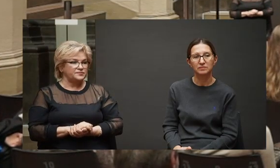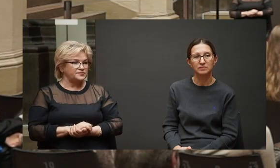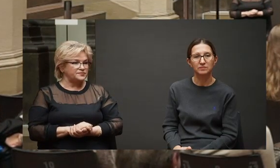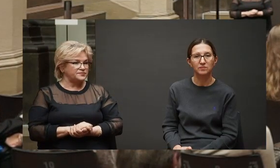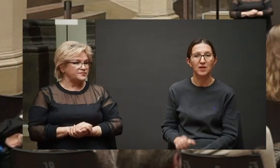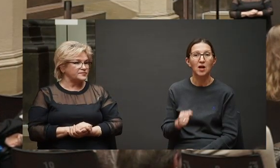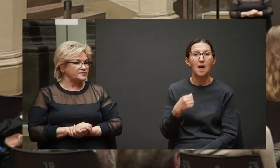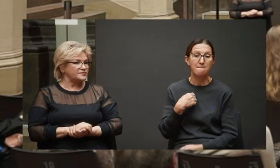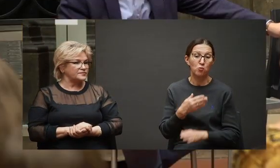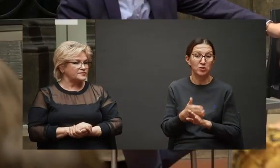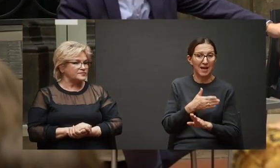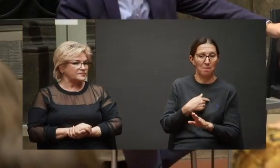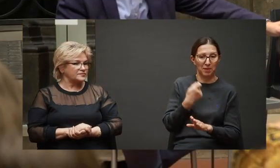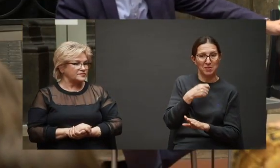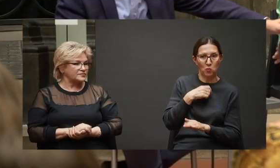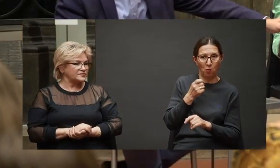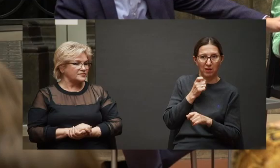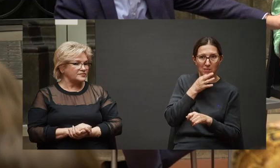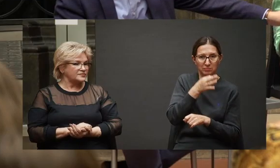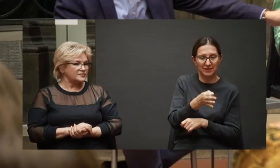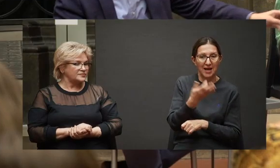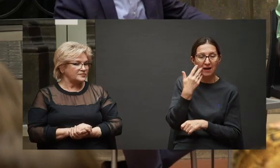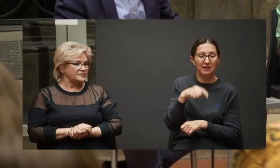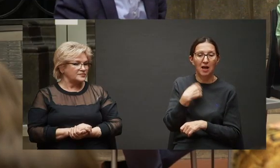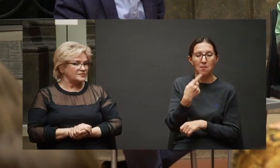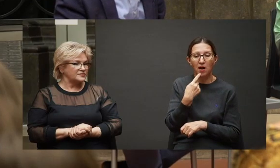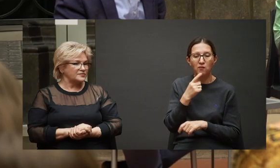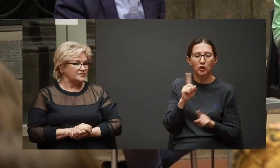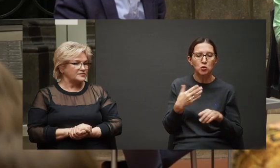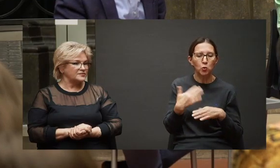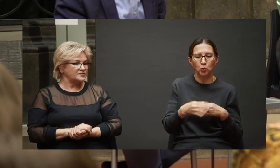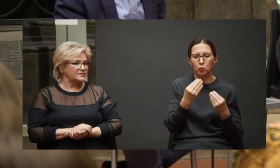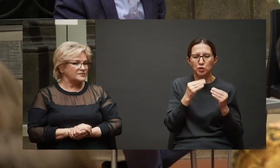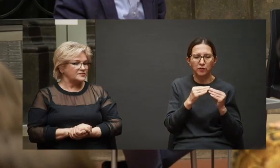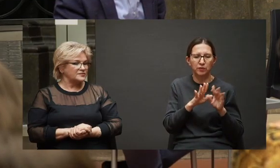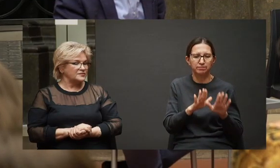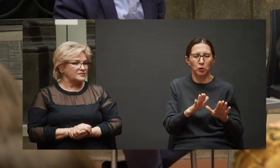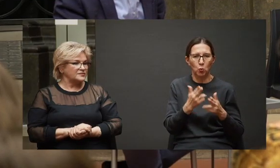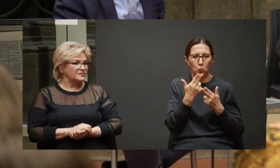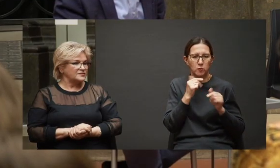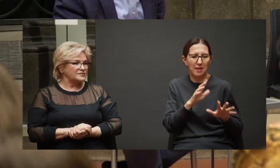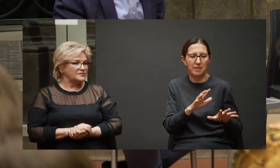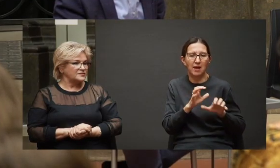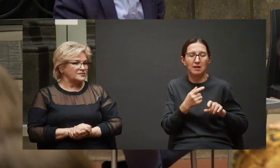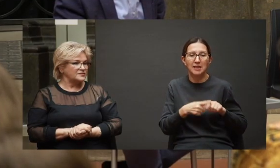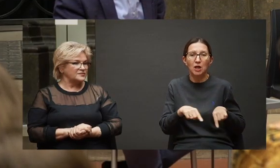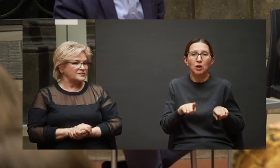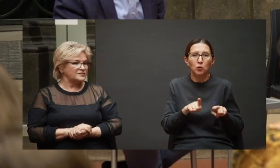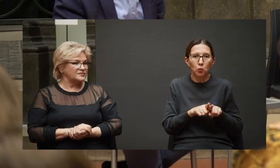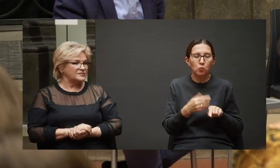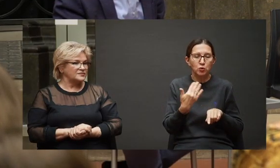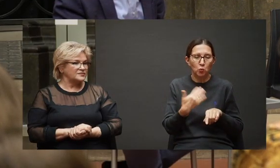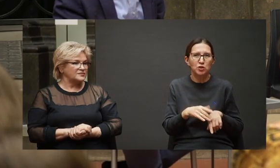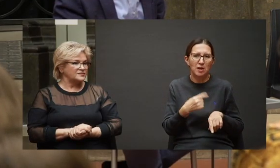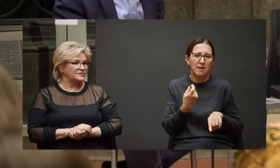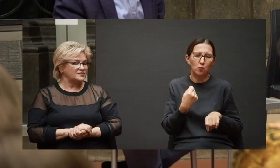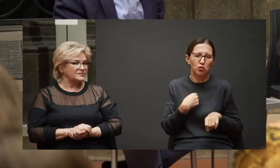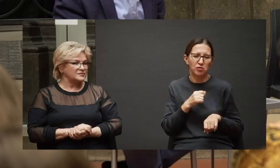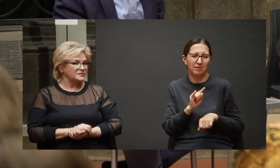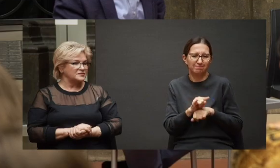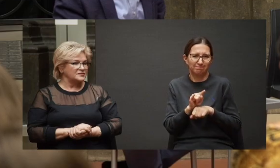Можно я перед психологом скажу, что, ну, вот когда мы говорим, что что-то устоялось, это тоже так же, ну, чуть-чуть мы кривим душой, потому